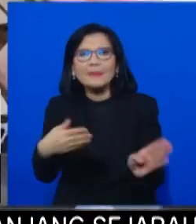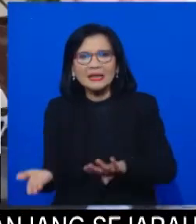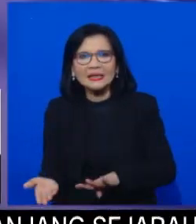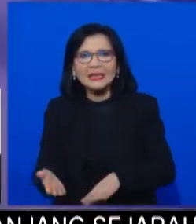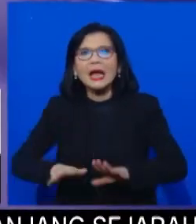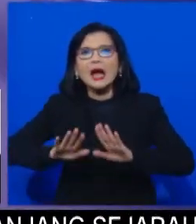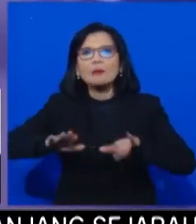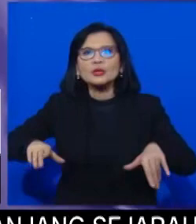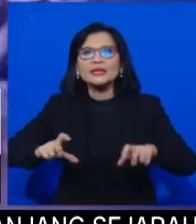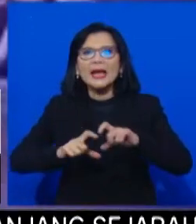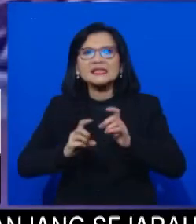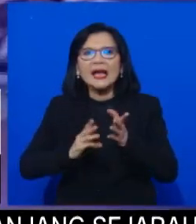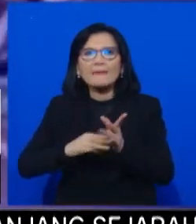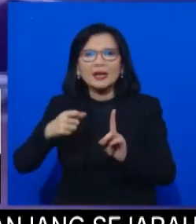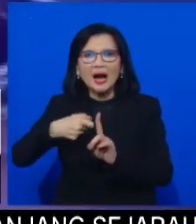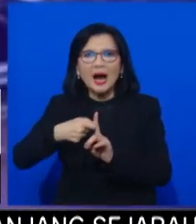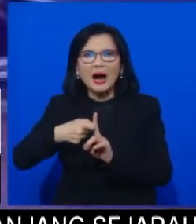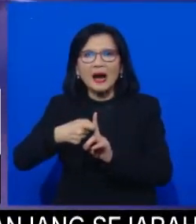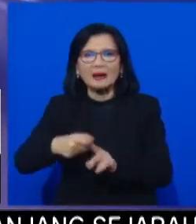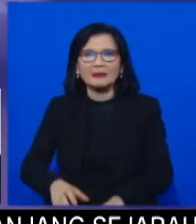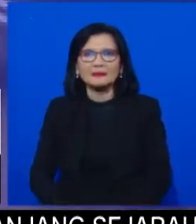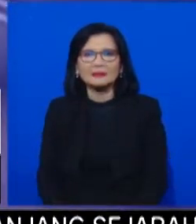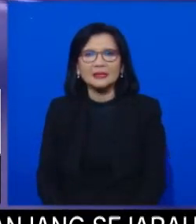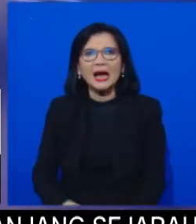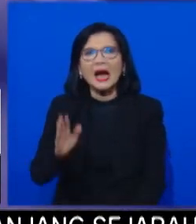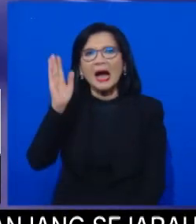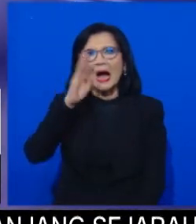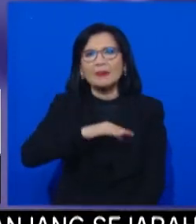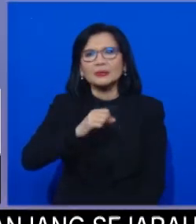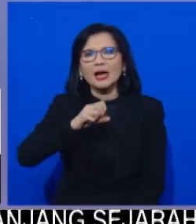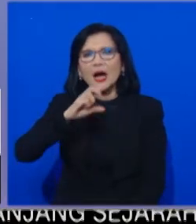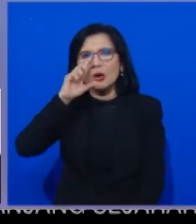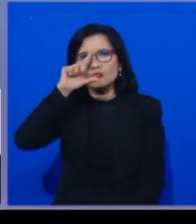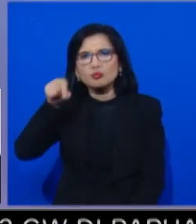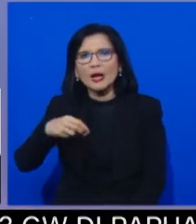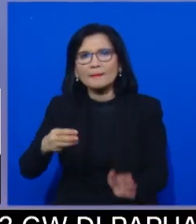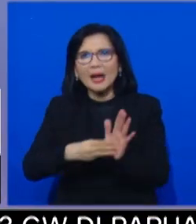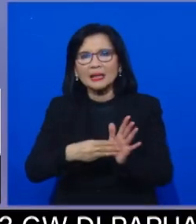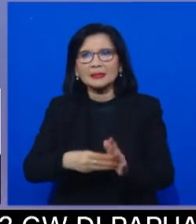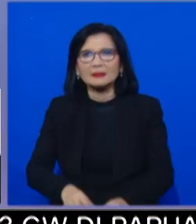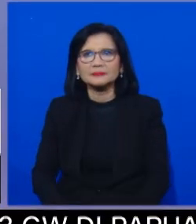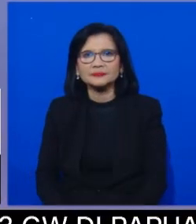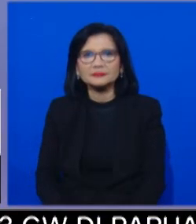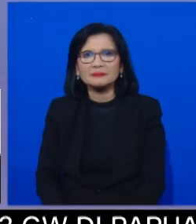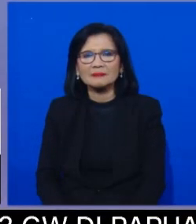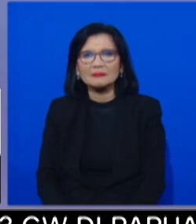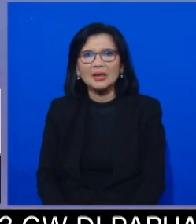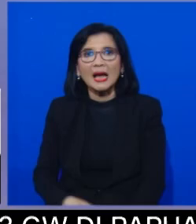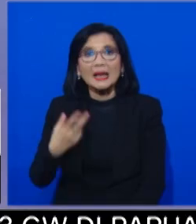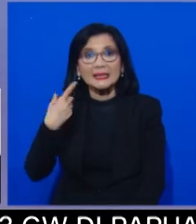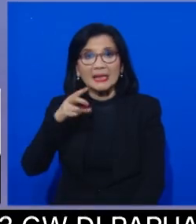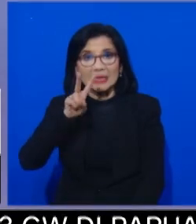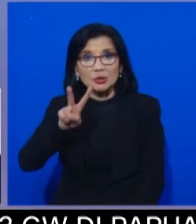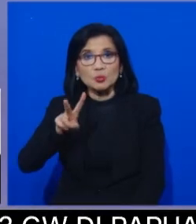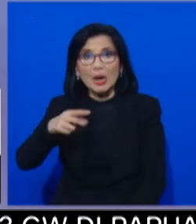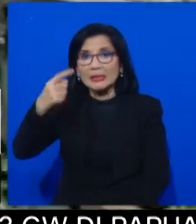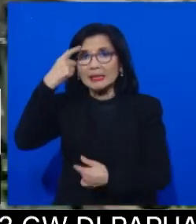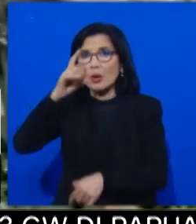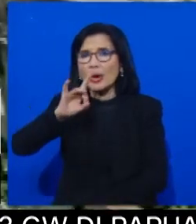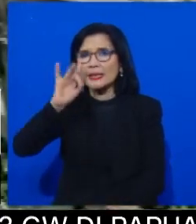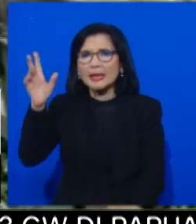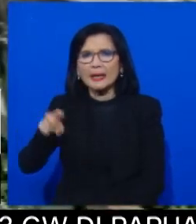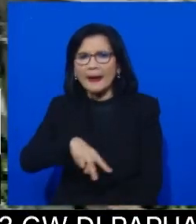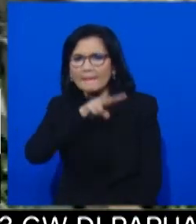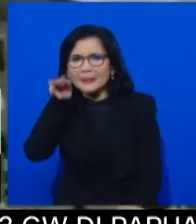siswa SMK di Simpang Pomat pada Maret 2023. Diketahui Tukul bersama dua terdakwa lain